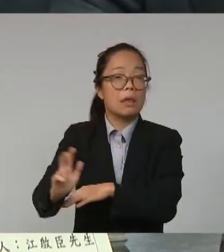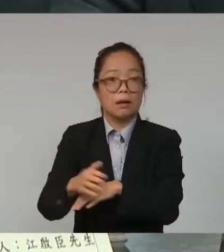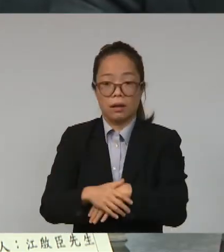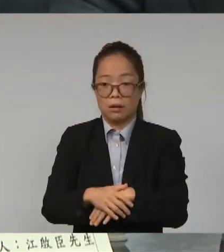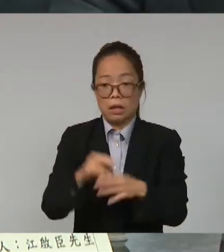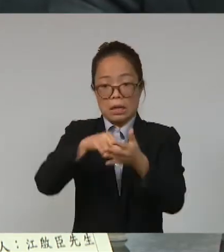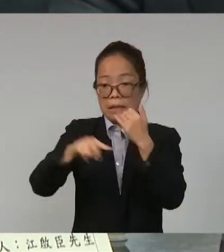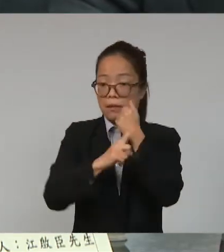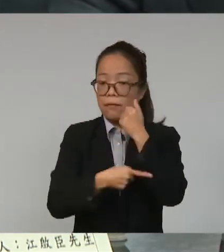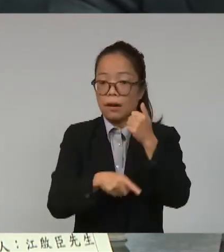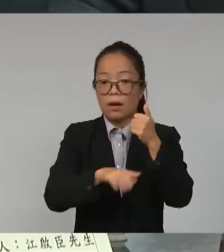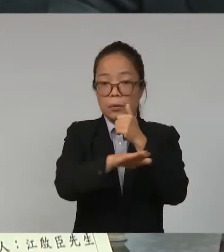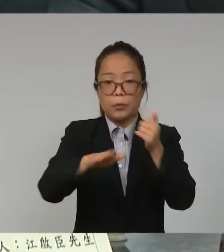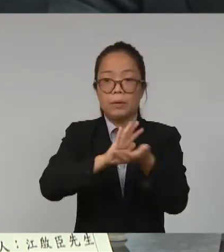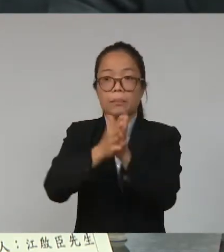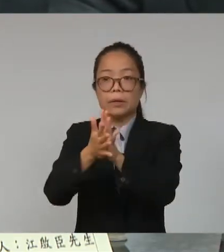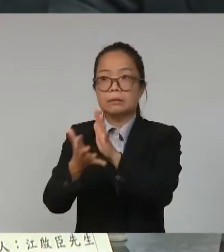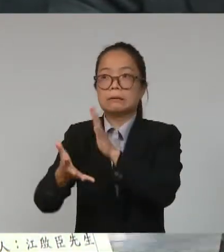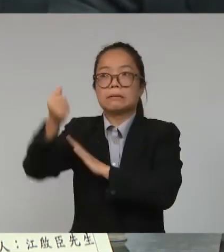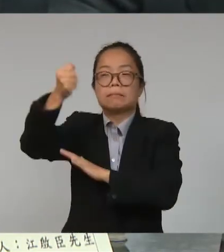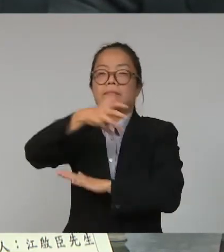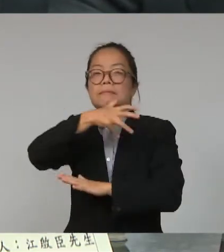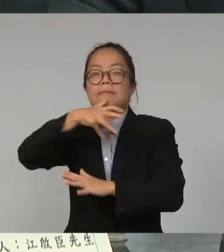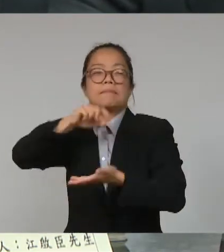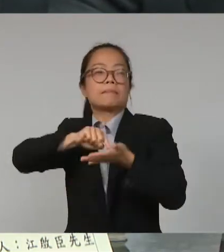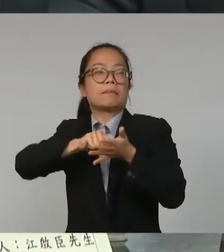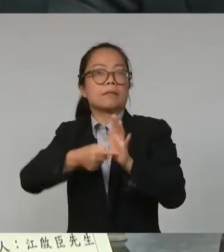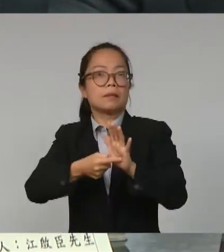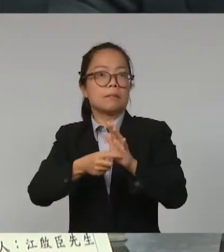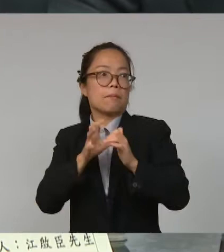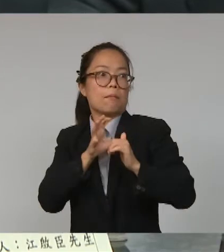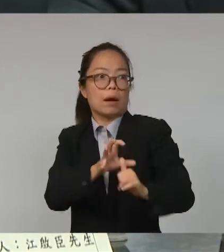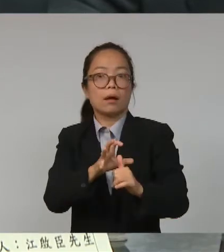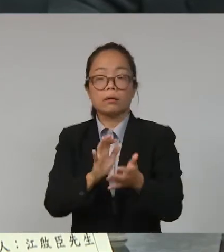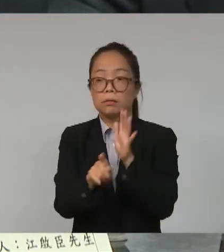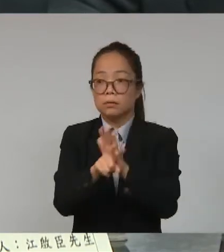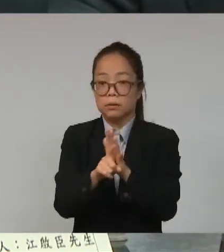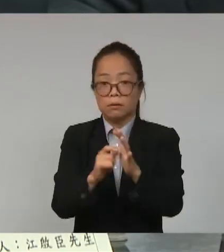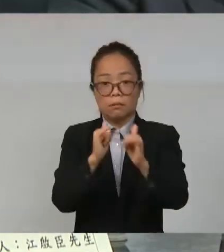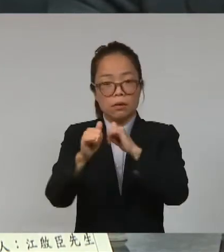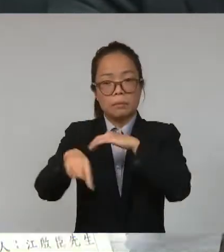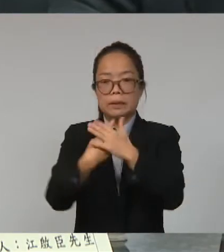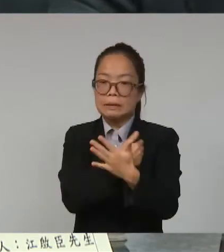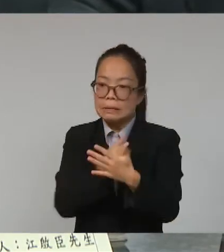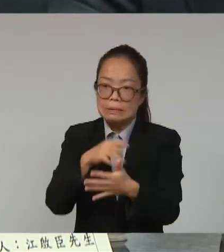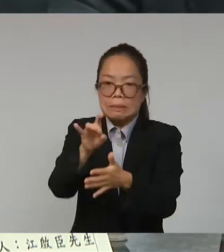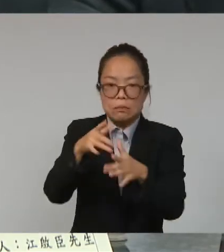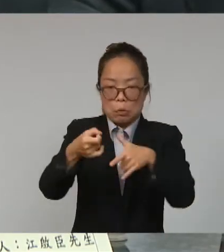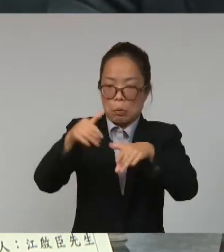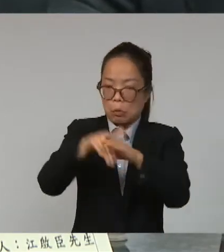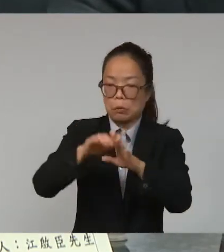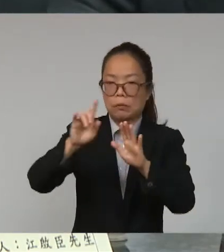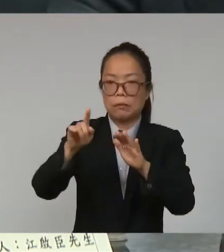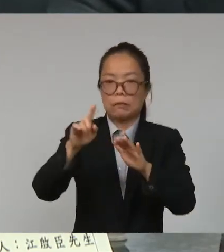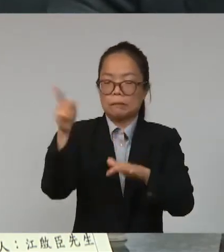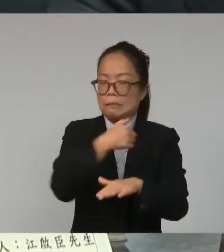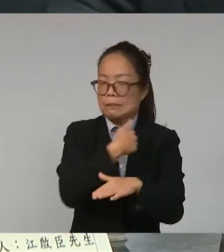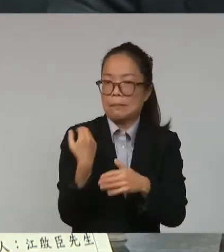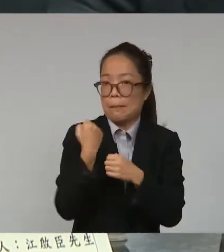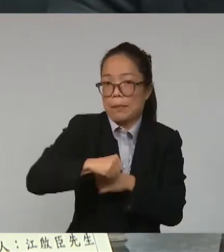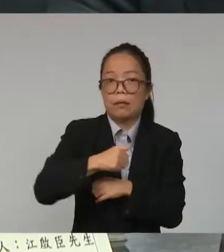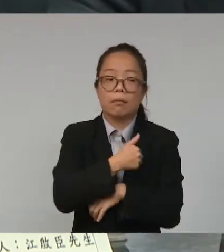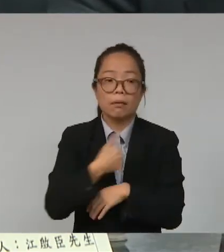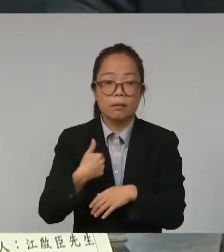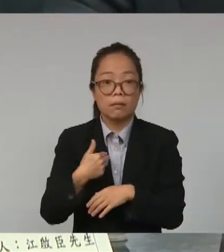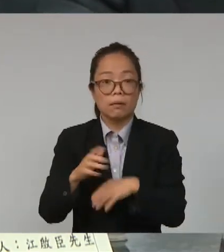为执政者展现傲慢的场域，人民只能透过公投才能反制，也唯有